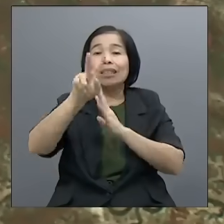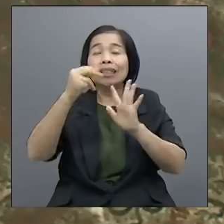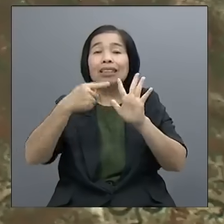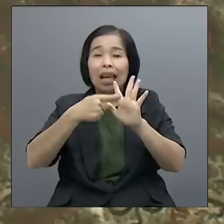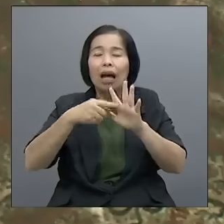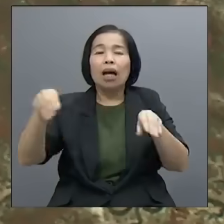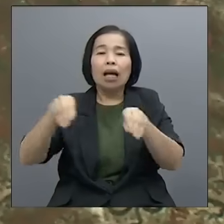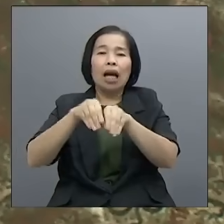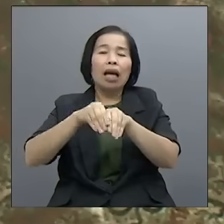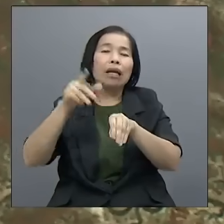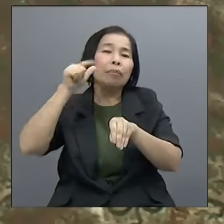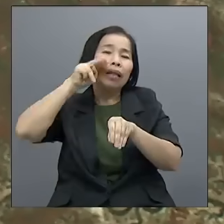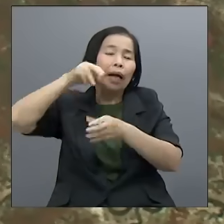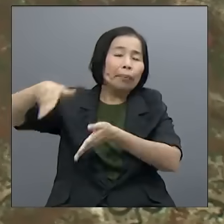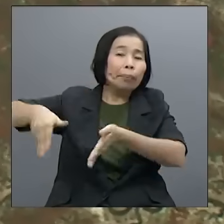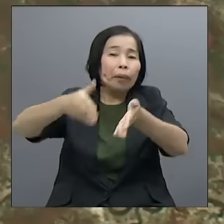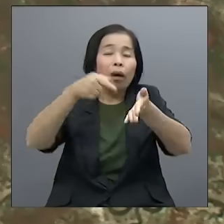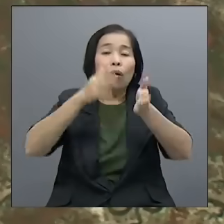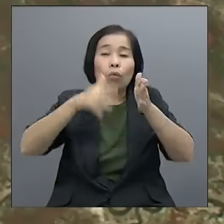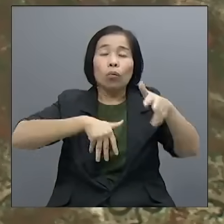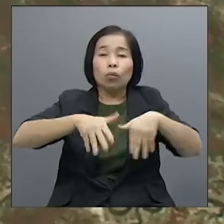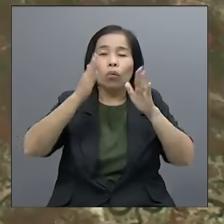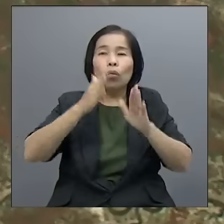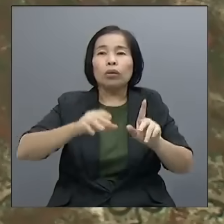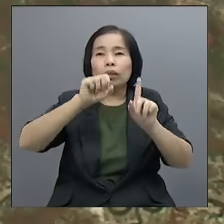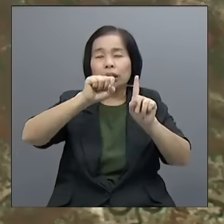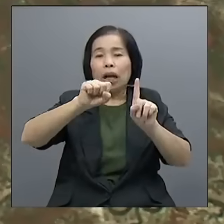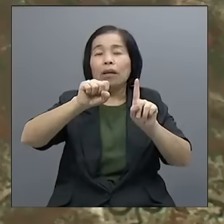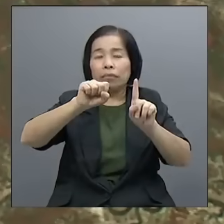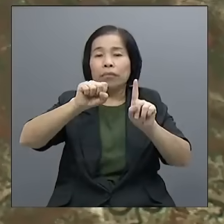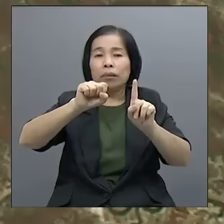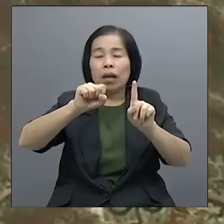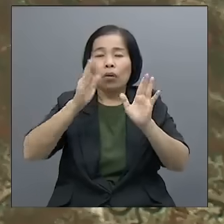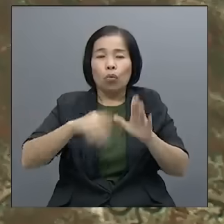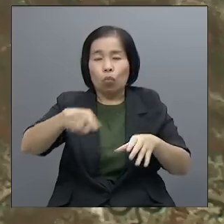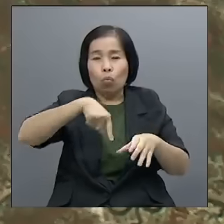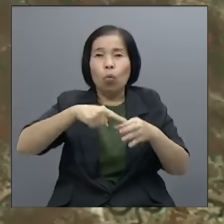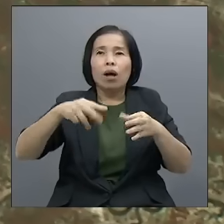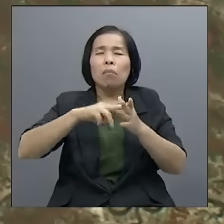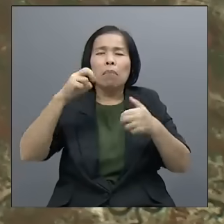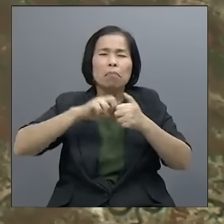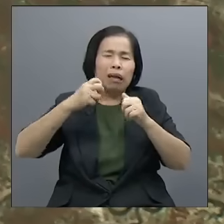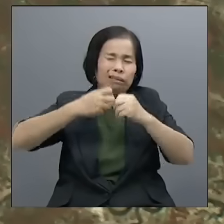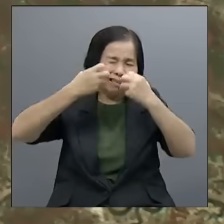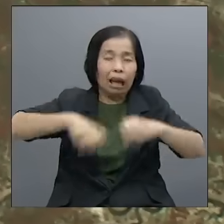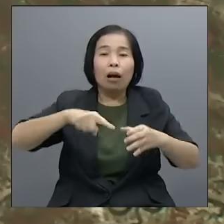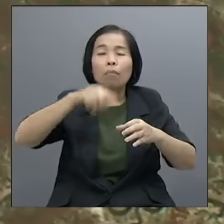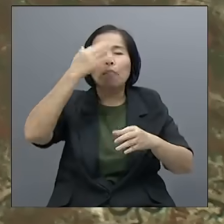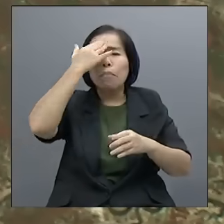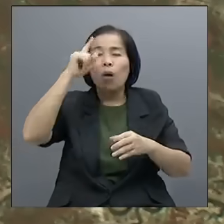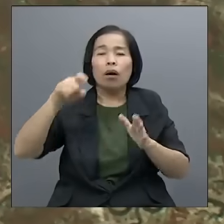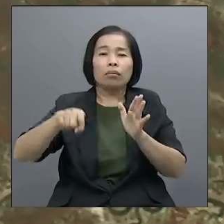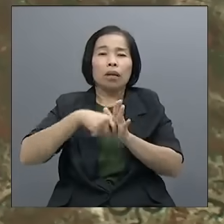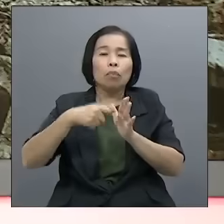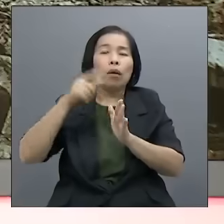ดิเตอร์เรเนียนค่ะมีประชากรอยู่ประมาณ 100,000 คนสาเหตุที่ทำให้เดอร์นาเผชิญวิกฤตขนาดนี้เป็นผลมาจากแ